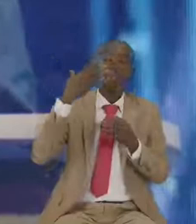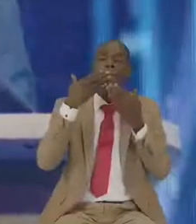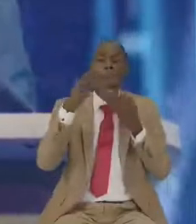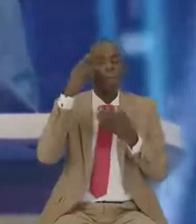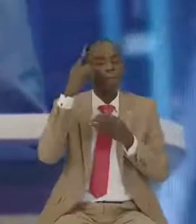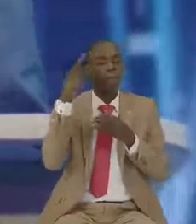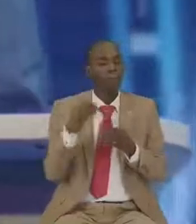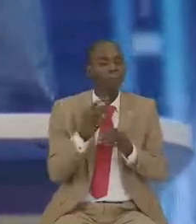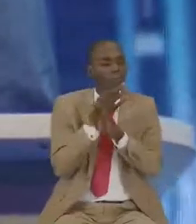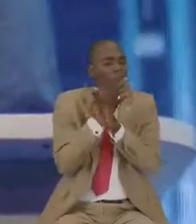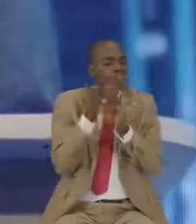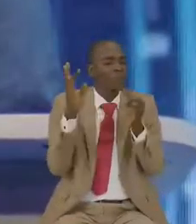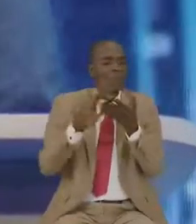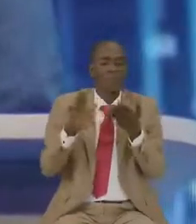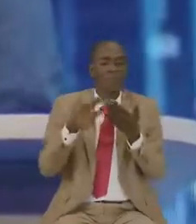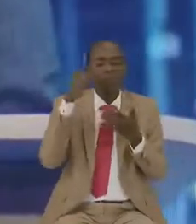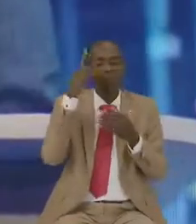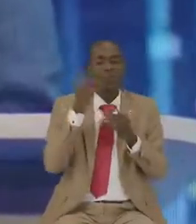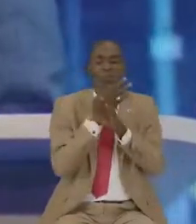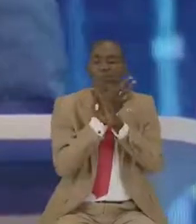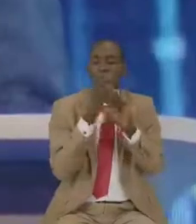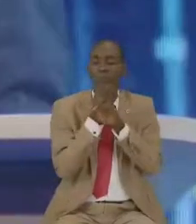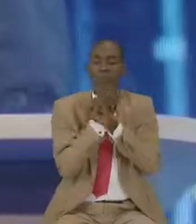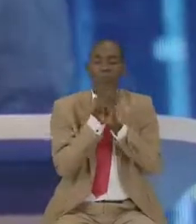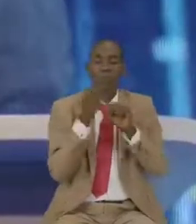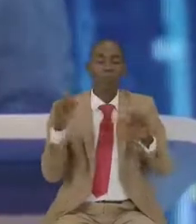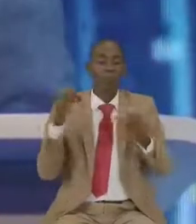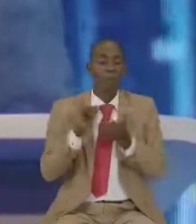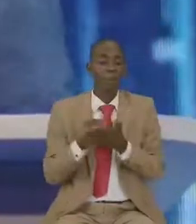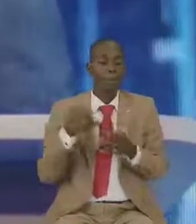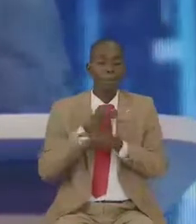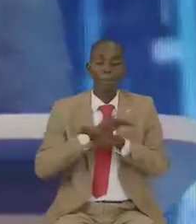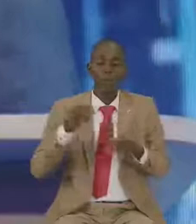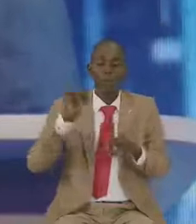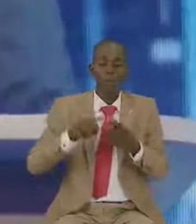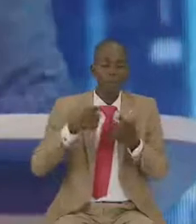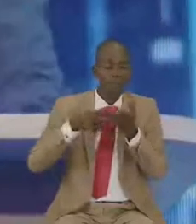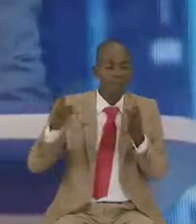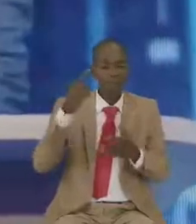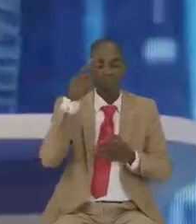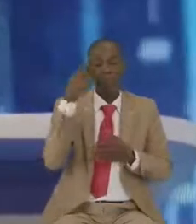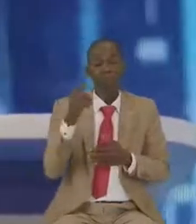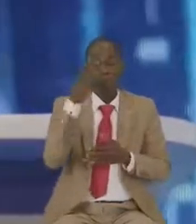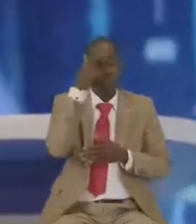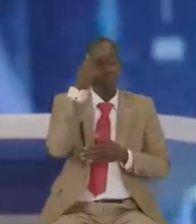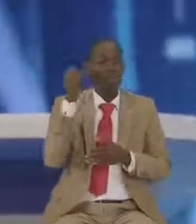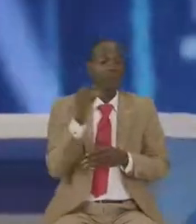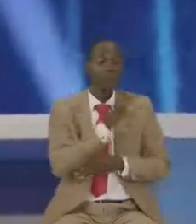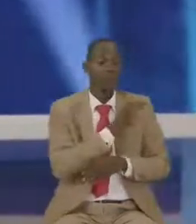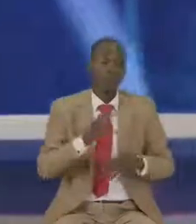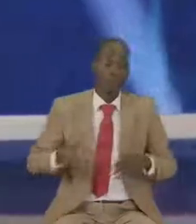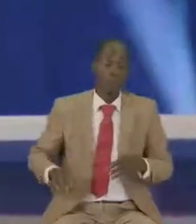miséricorde. Merci pour ta grâce. Merci pour le pardon gratuit, le salut gratuit, le